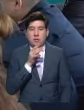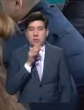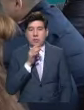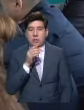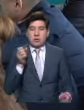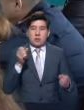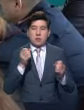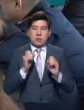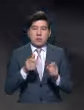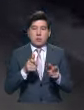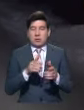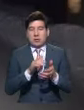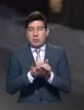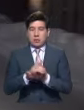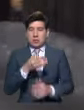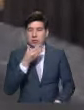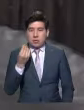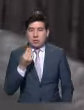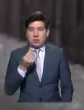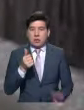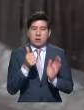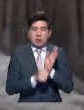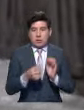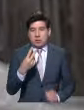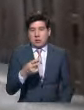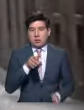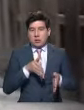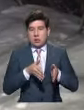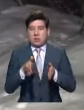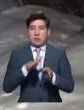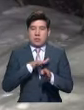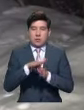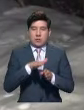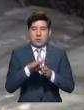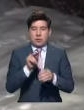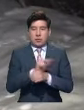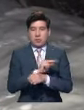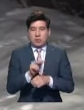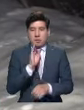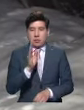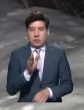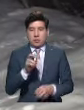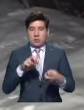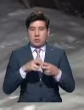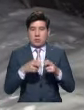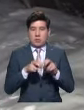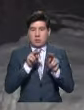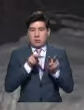Тиісті шаруаны 3 айда аяқтап, 62 көшені жарықтандыруды толық қалпына келтіру керек деді. Мәселе бақылауда